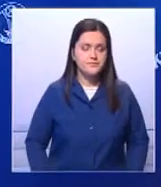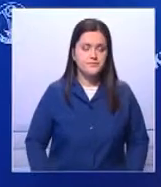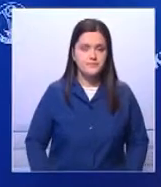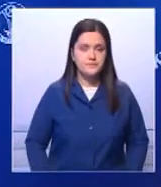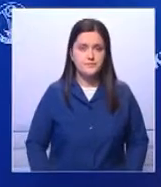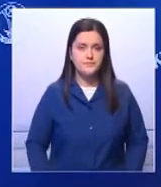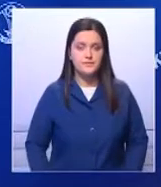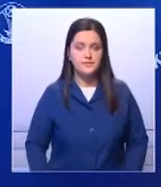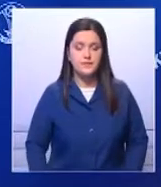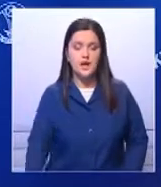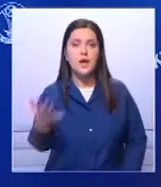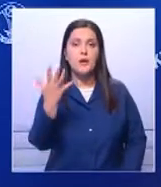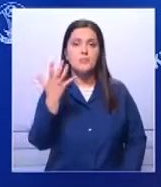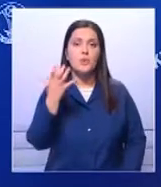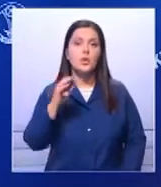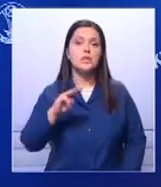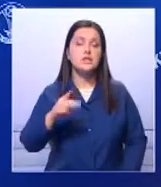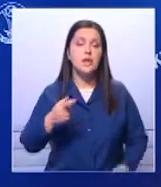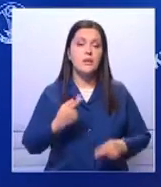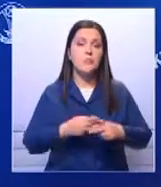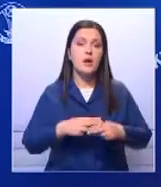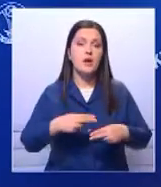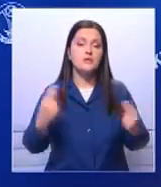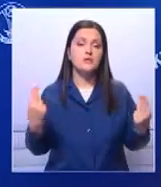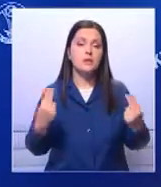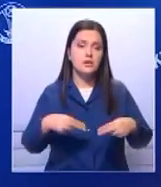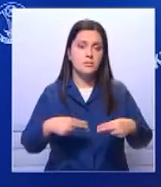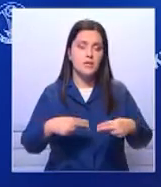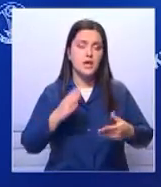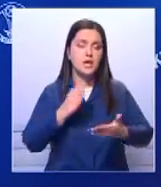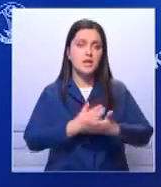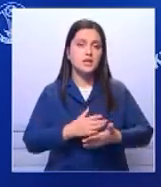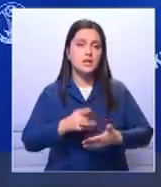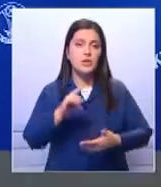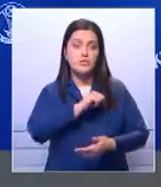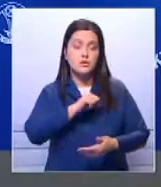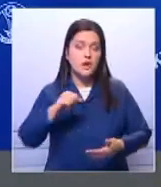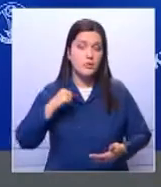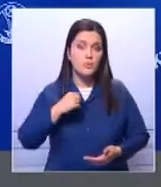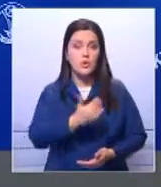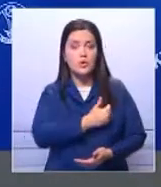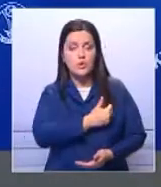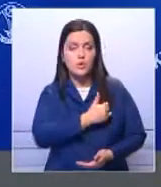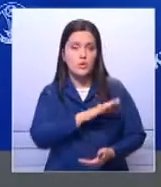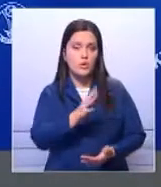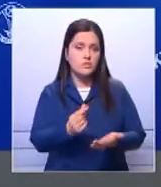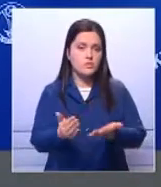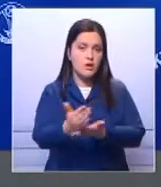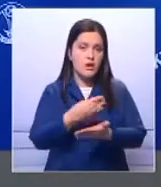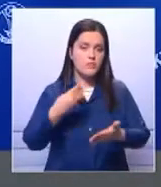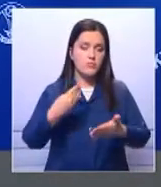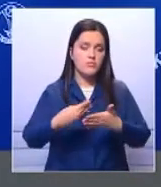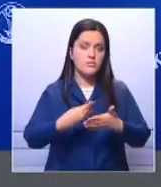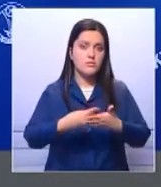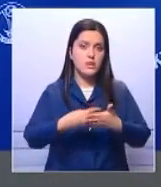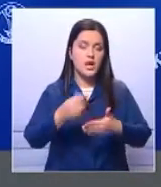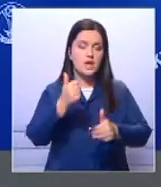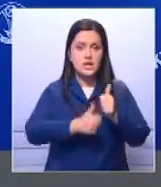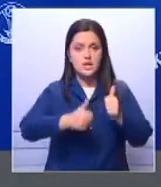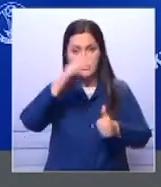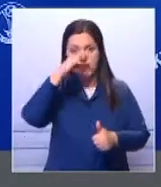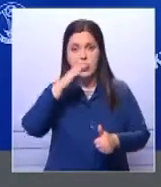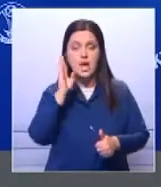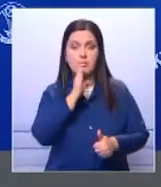500 тенге на турникеты, это хочу пояснить. Это добровольно, от каждого родителя